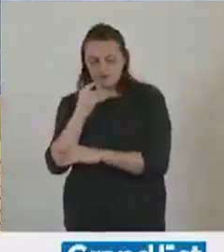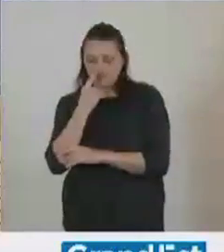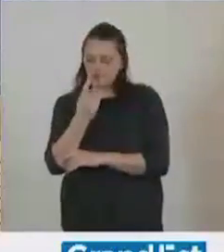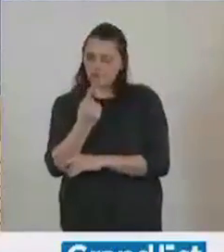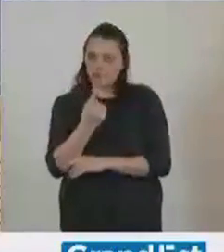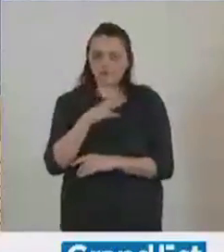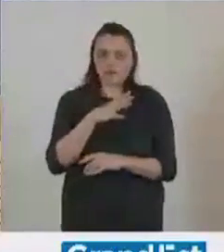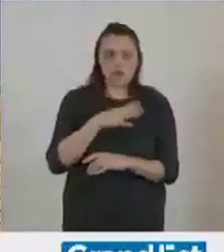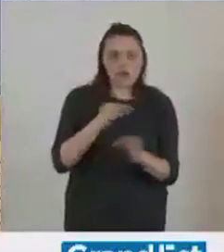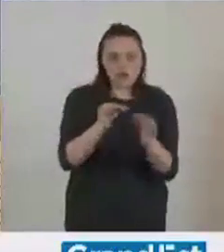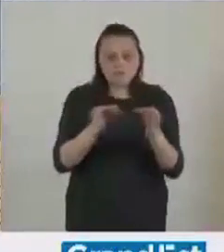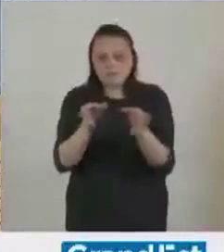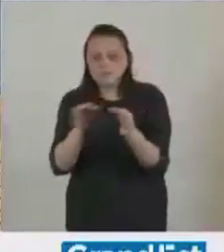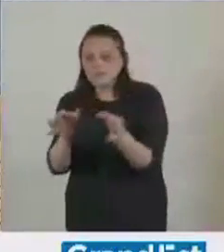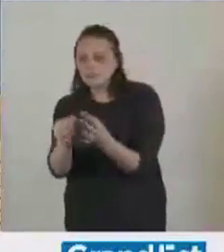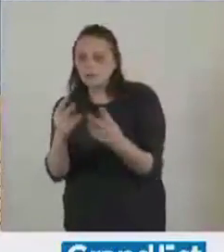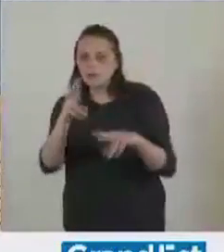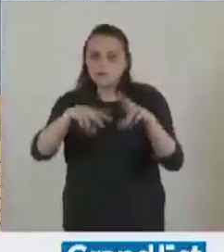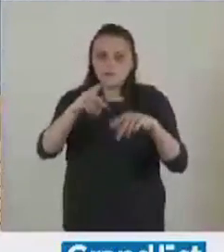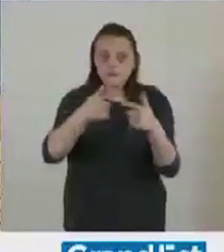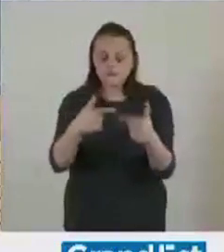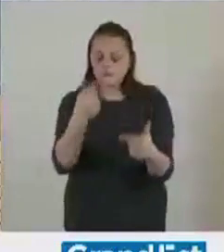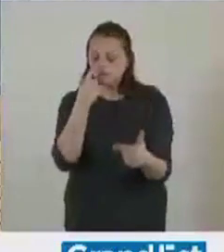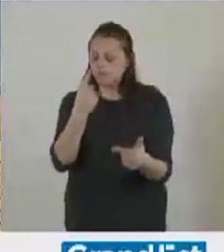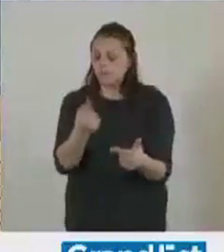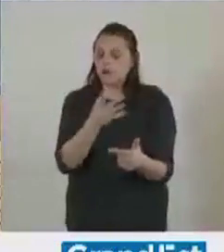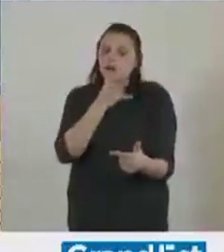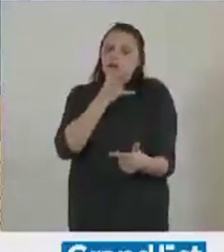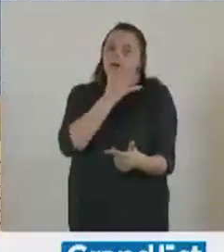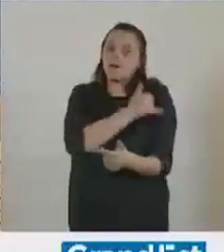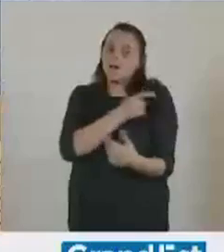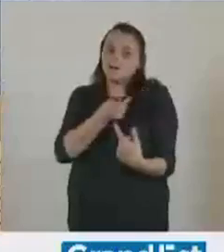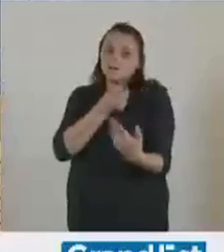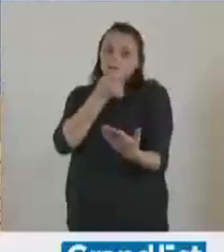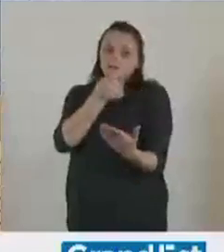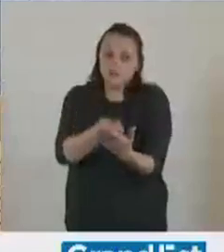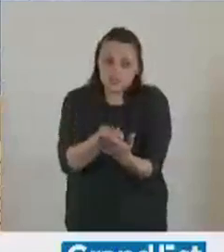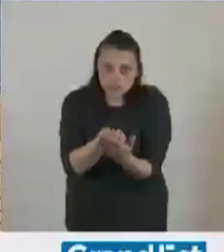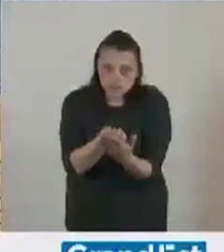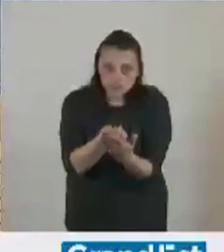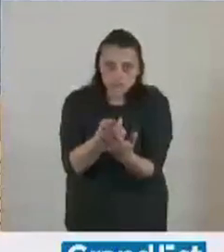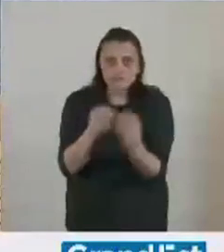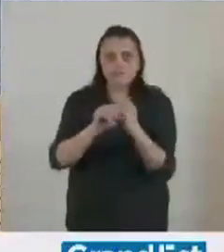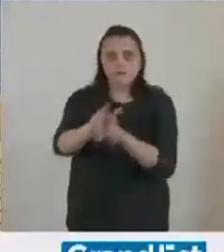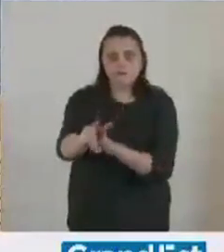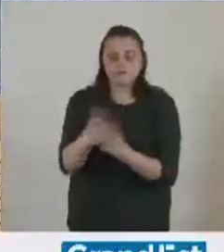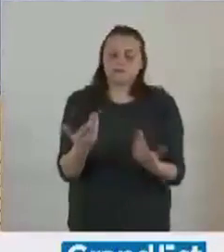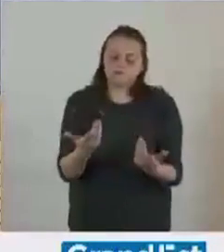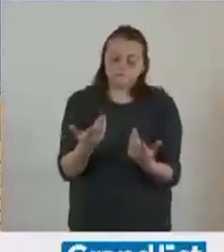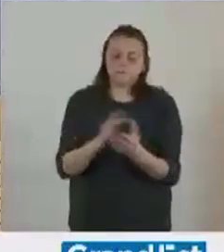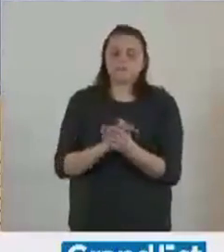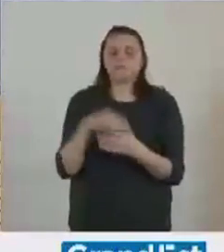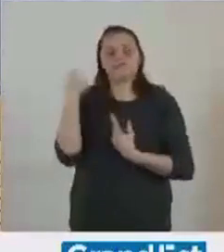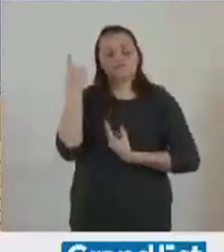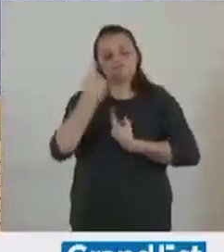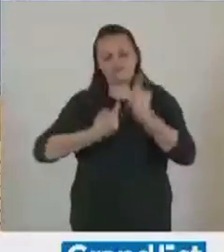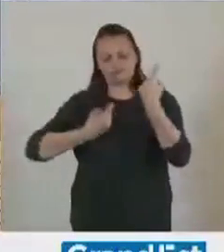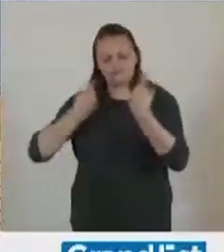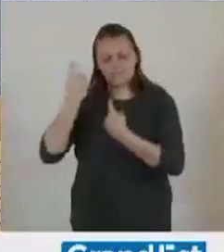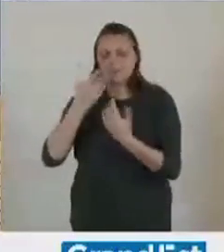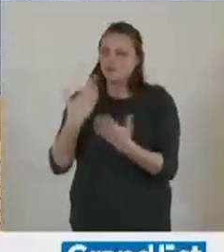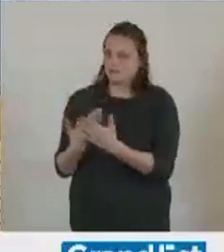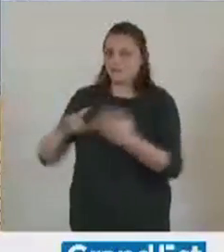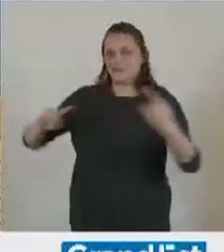lointain. C'est en cela que le plan régional très haut débit change la donne. Ce plan a été présenté à tous les